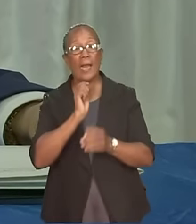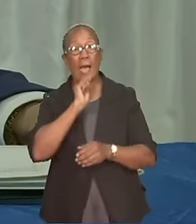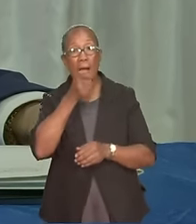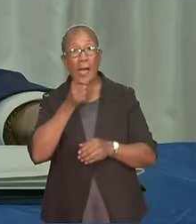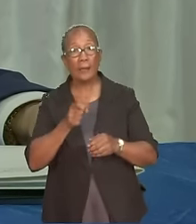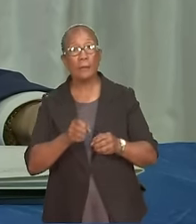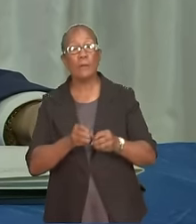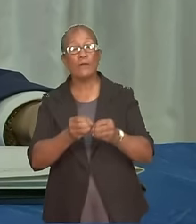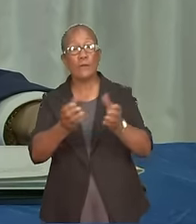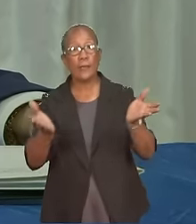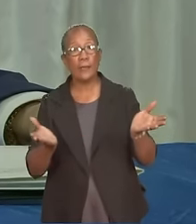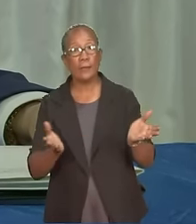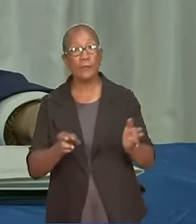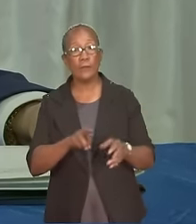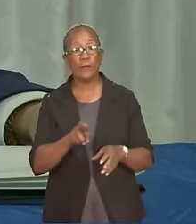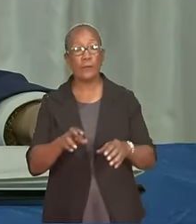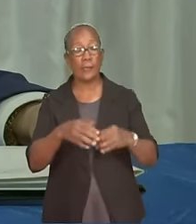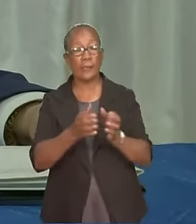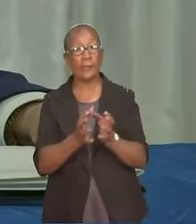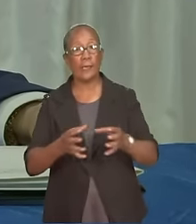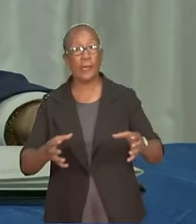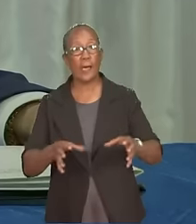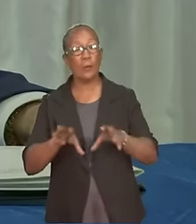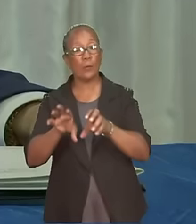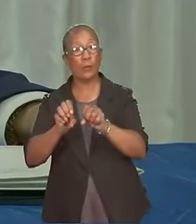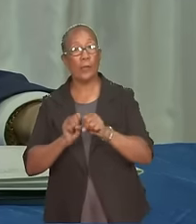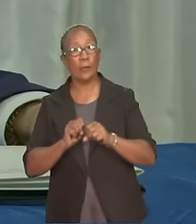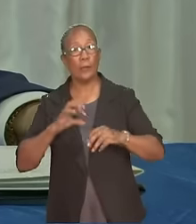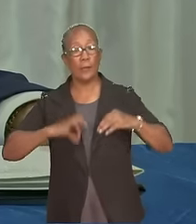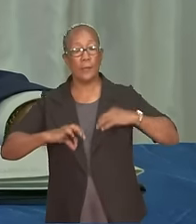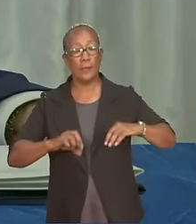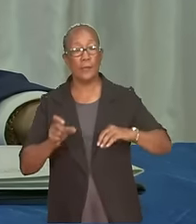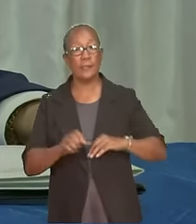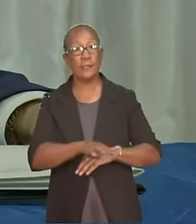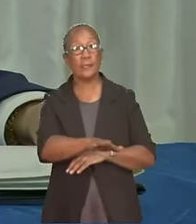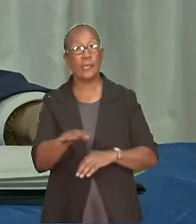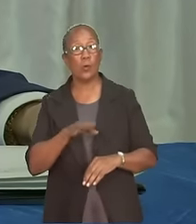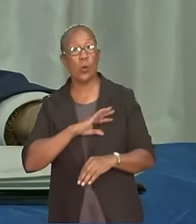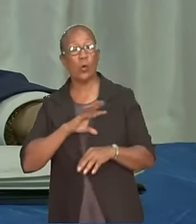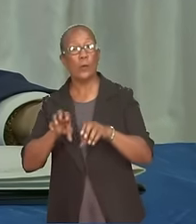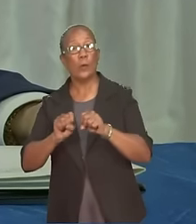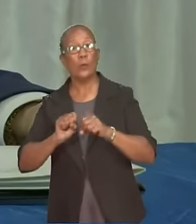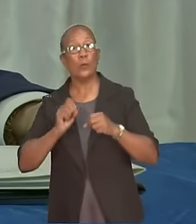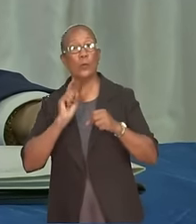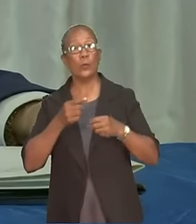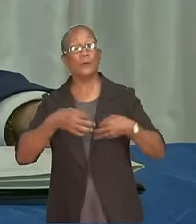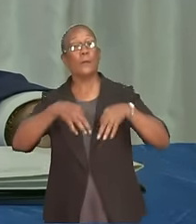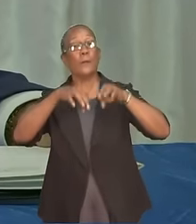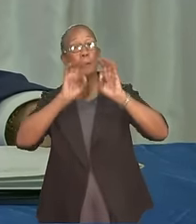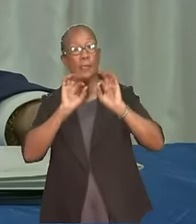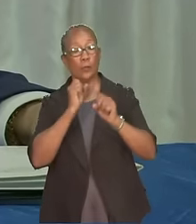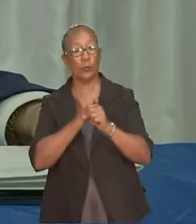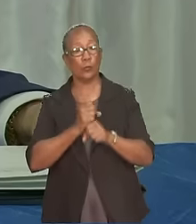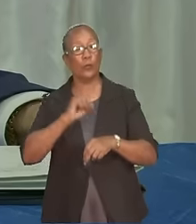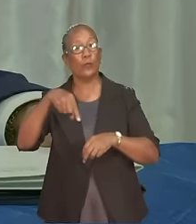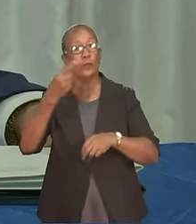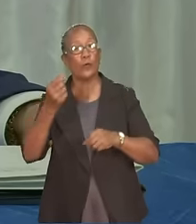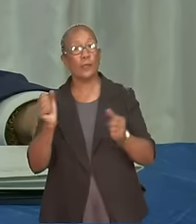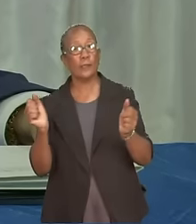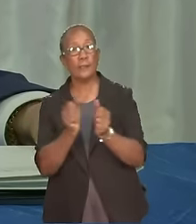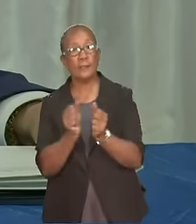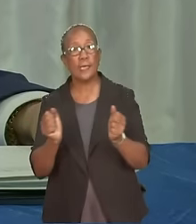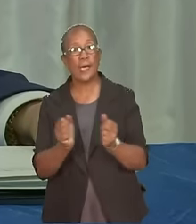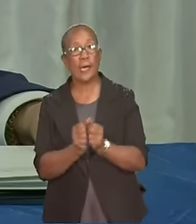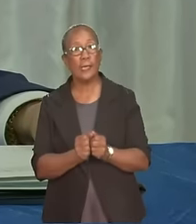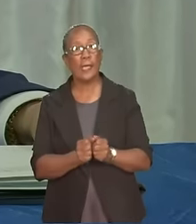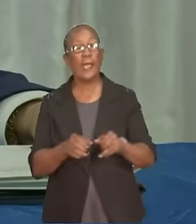Rekenkamer overnemen als regering. En alle ministeries moeten die aanbevelingen overnemen. We willen het beter doen volgend jaar. En die, op